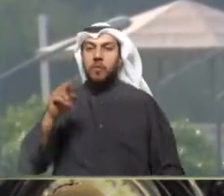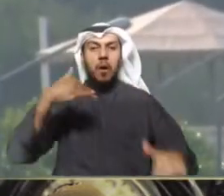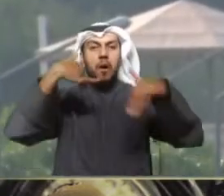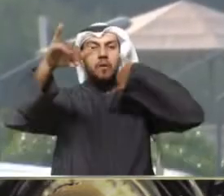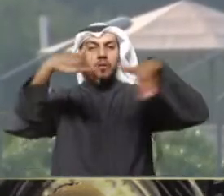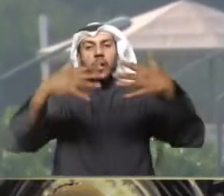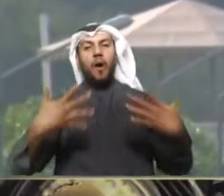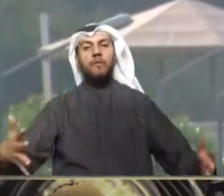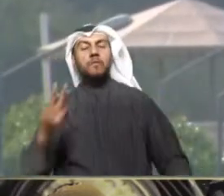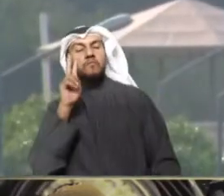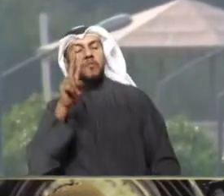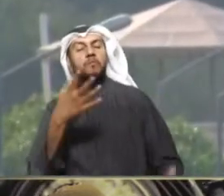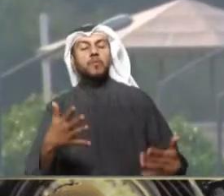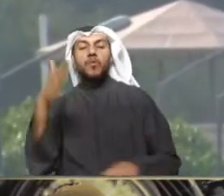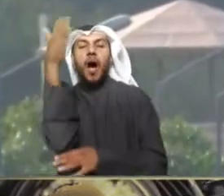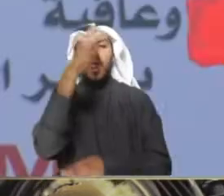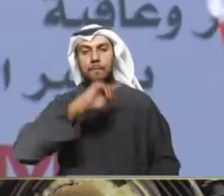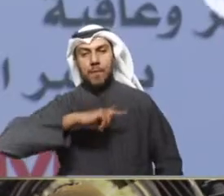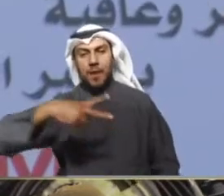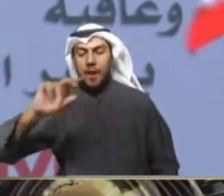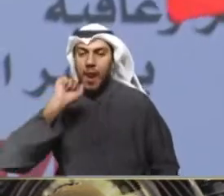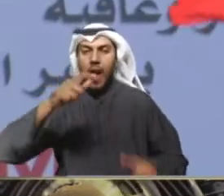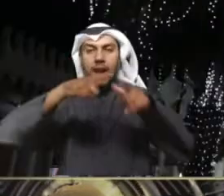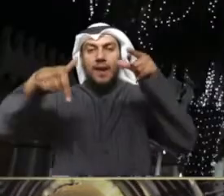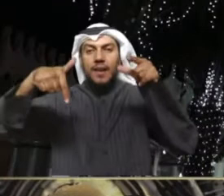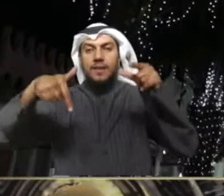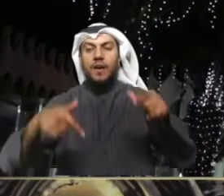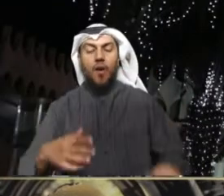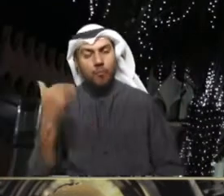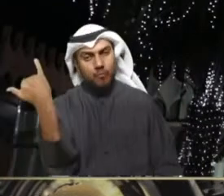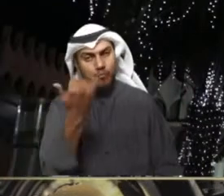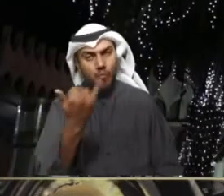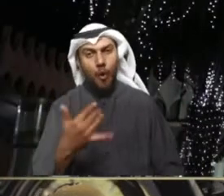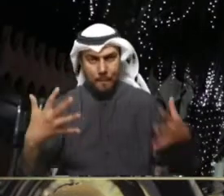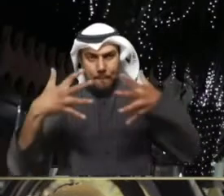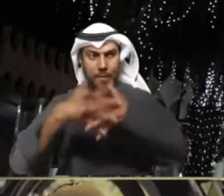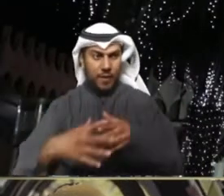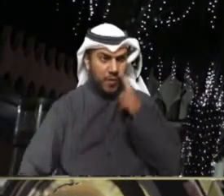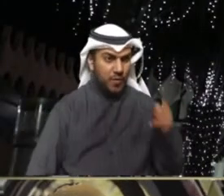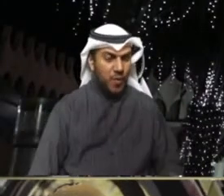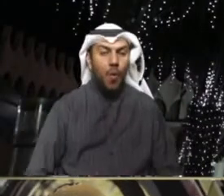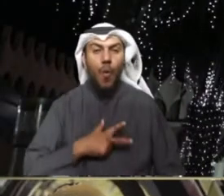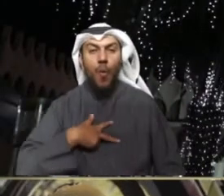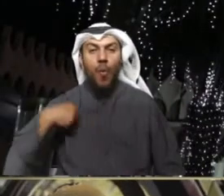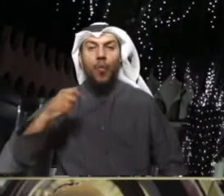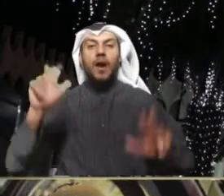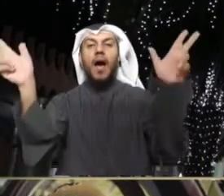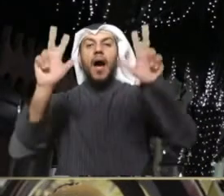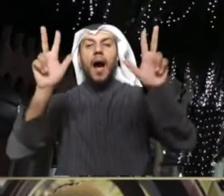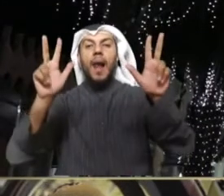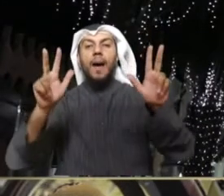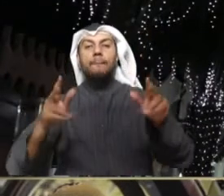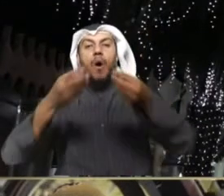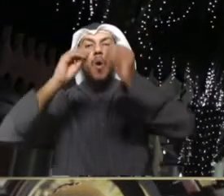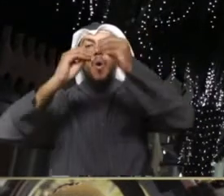يربط أبناء دول مجلس التعاون من مصير مشترك. وزارة الأعلام وهي تتألق بألوان أعلام الدول